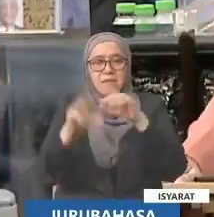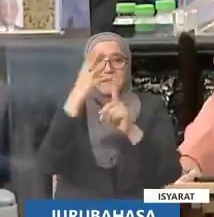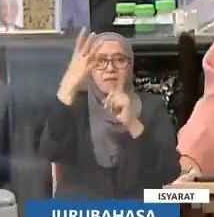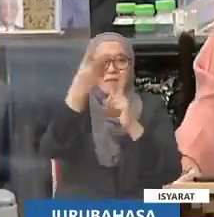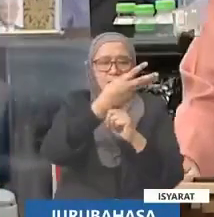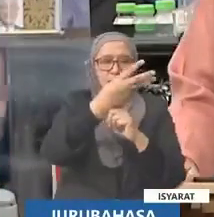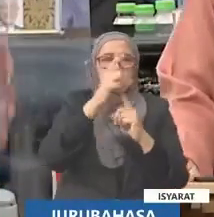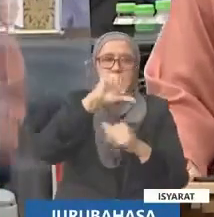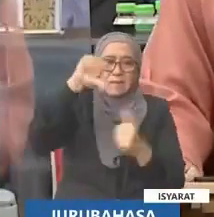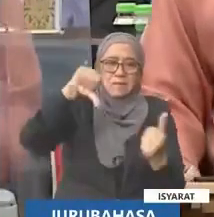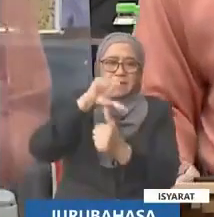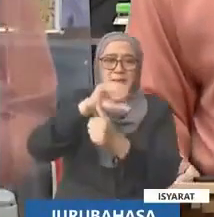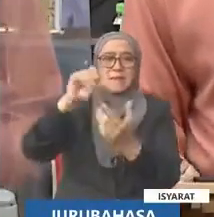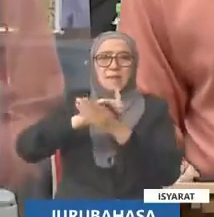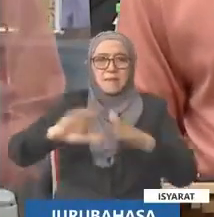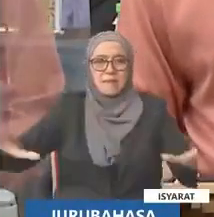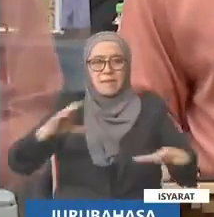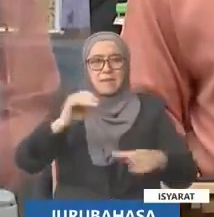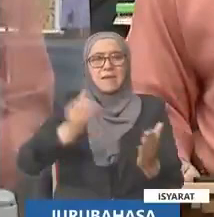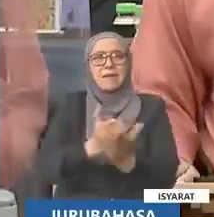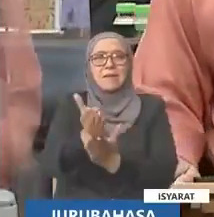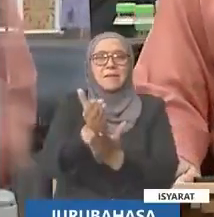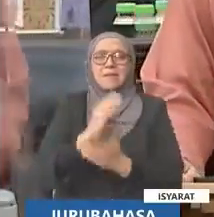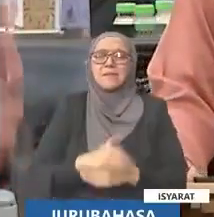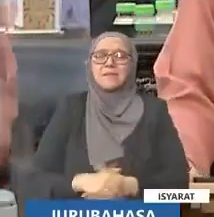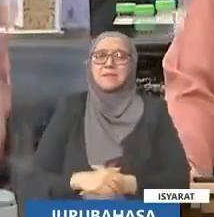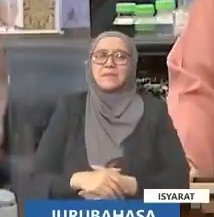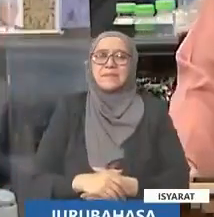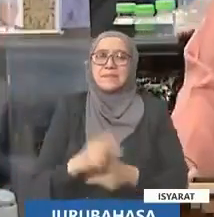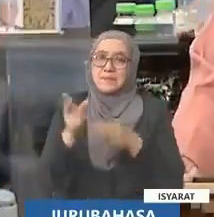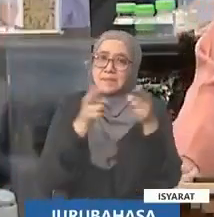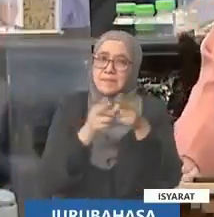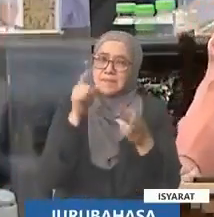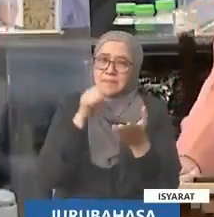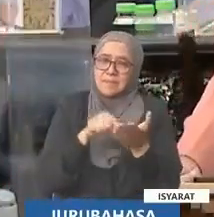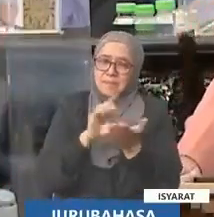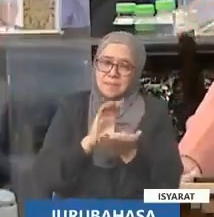sosial, keselamatan dan hak asasi. Inisiatif ini melibatkan peruntukan sebanyak 20 juta.